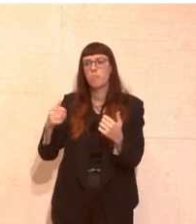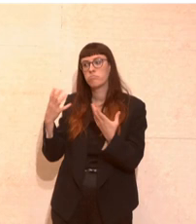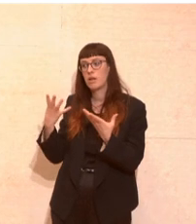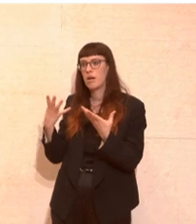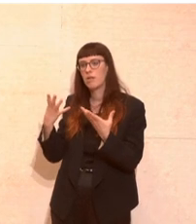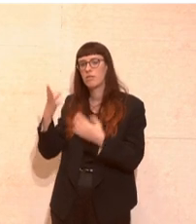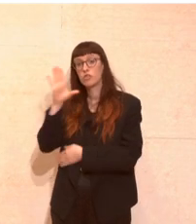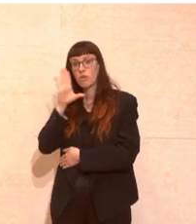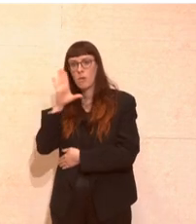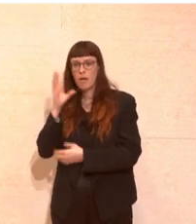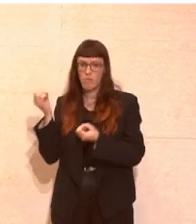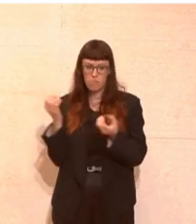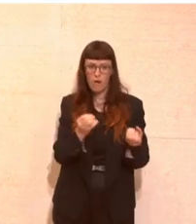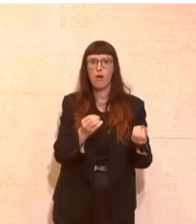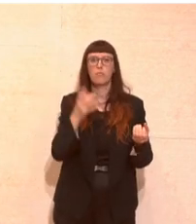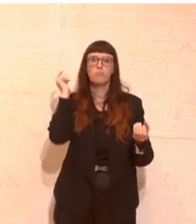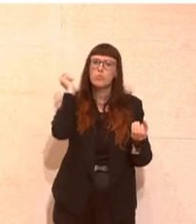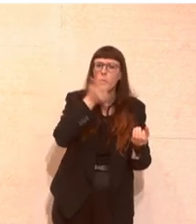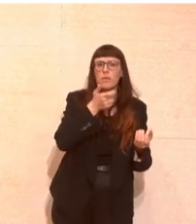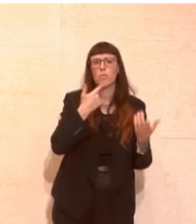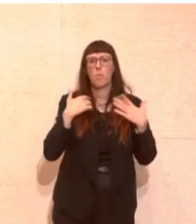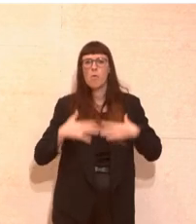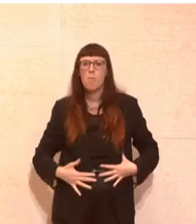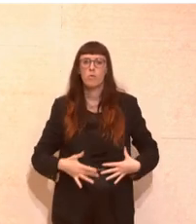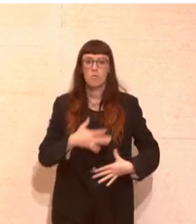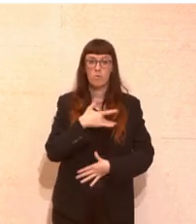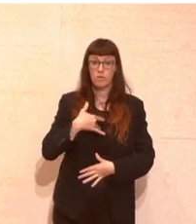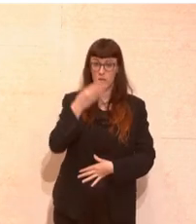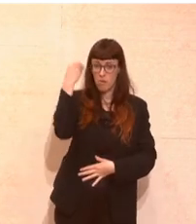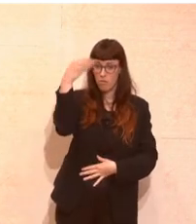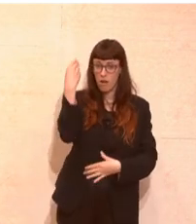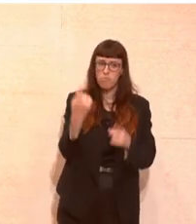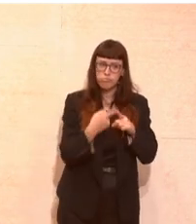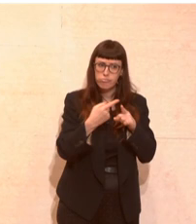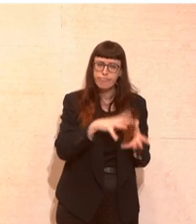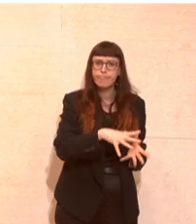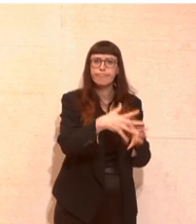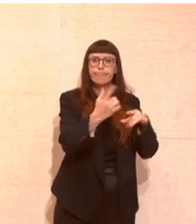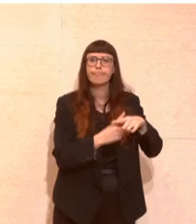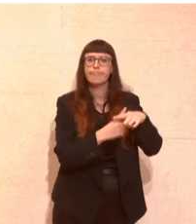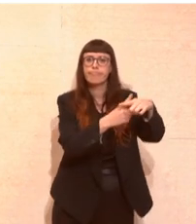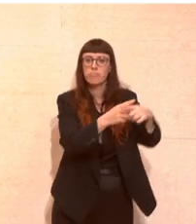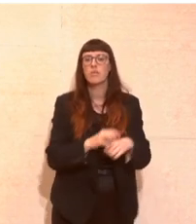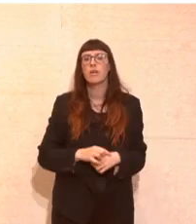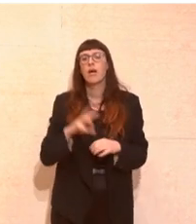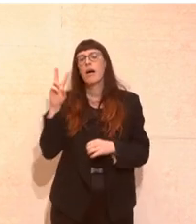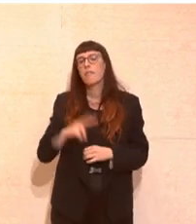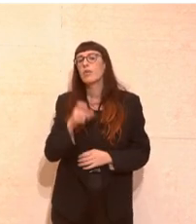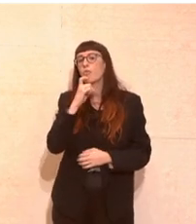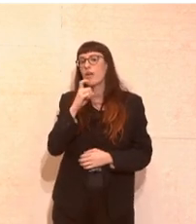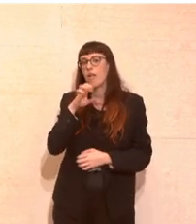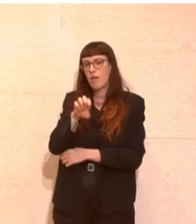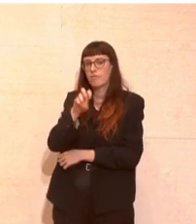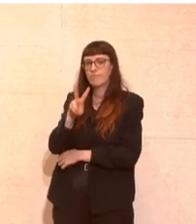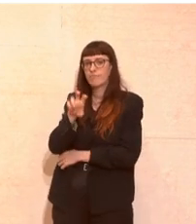le comportement, la cognition et la santé mentale des enfants. Sur les trajectoires développementales, mais ça sera encore vraiment beaucoup plus illustré par